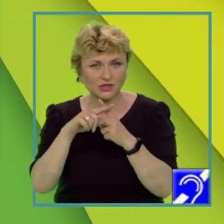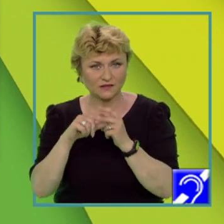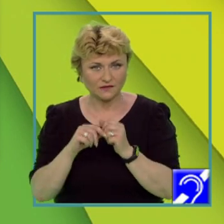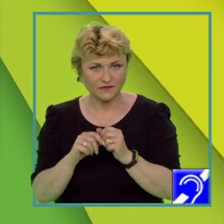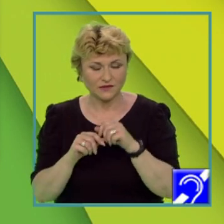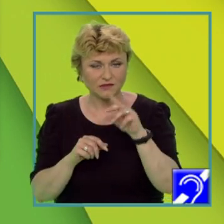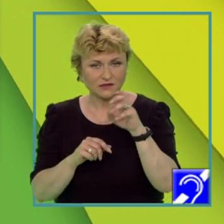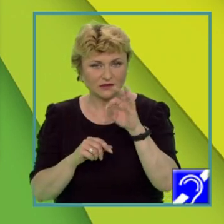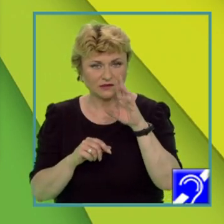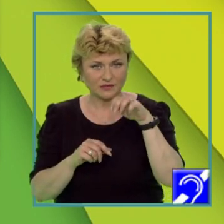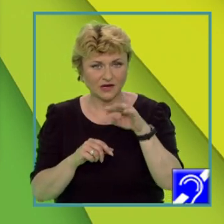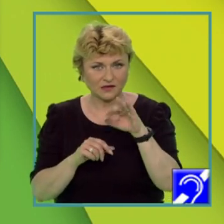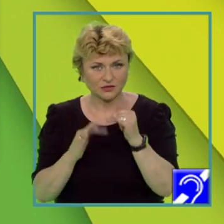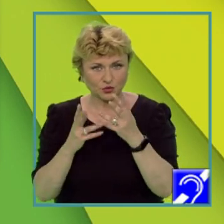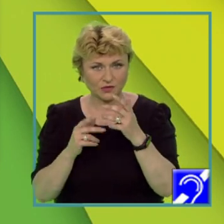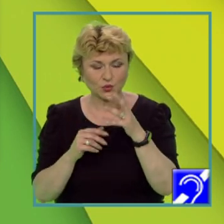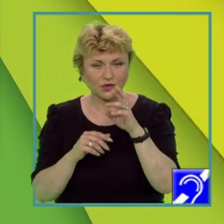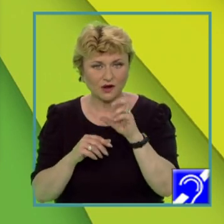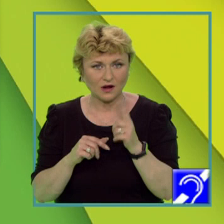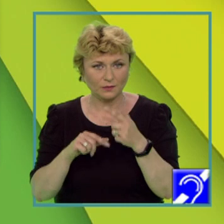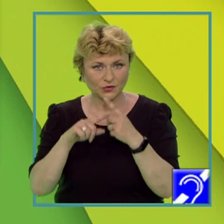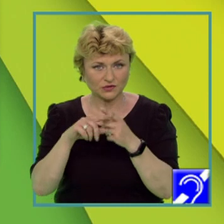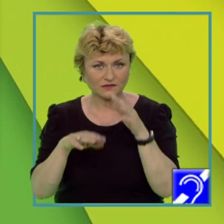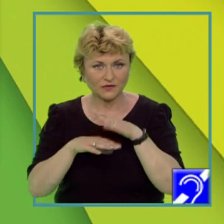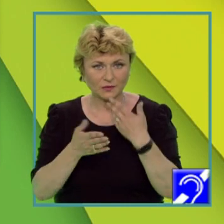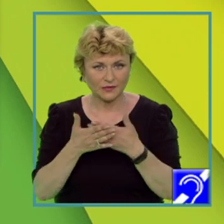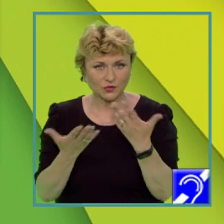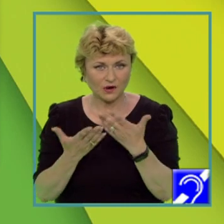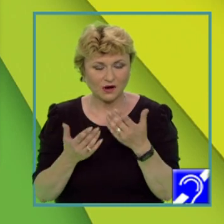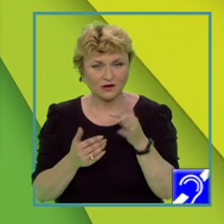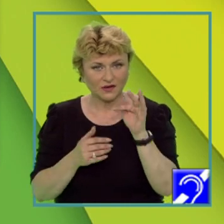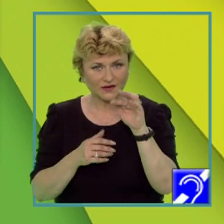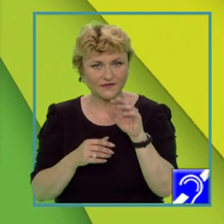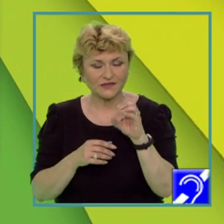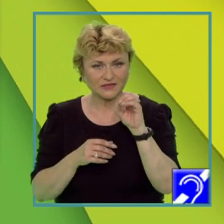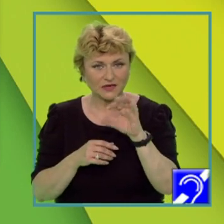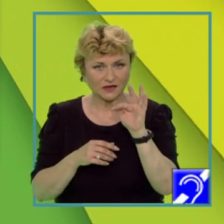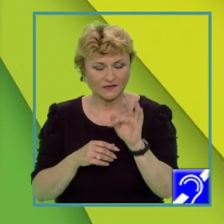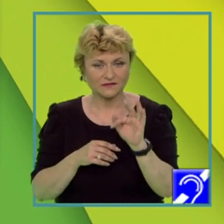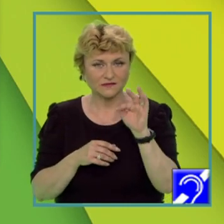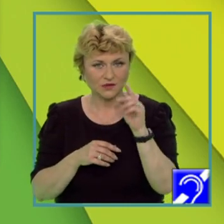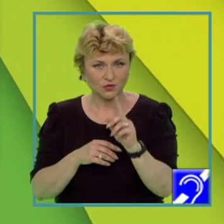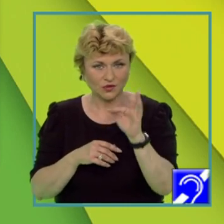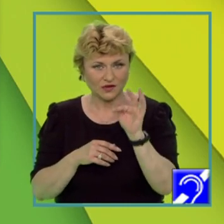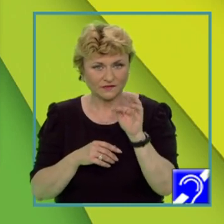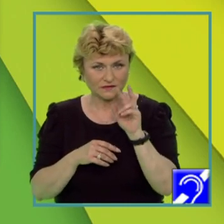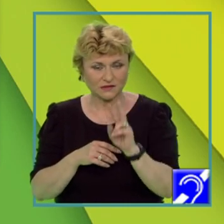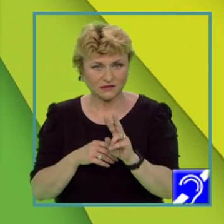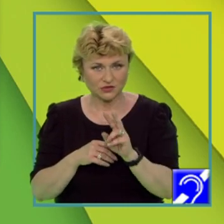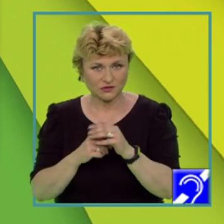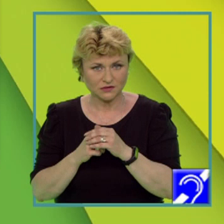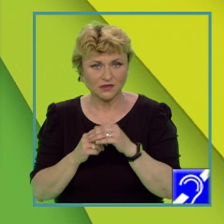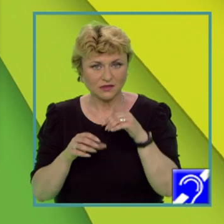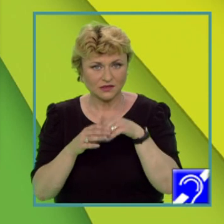Determinați numărul real tip m pentru care f de 0 f de 1 și F 2 sunt în această